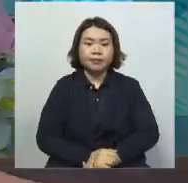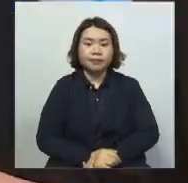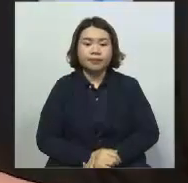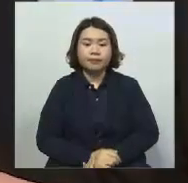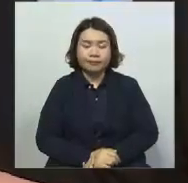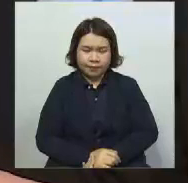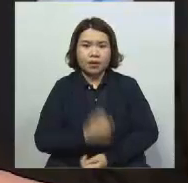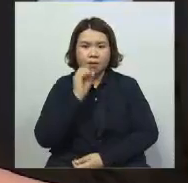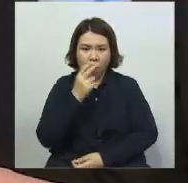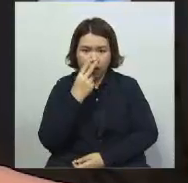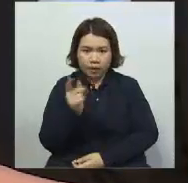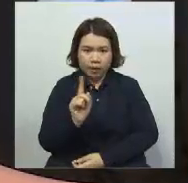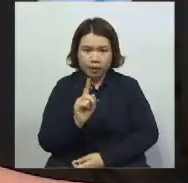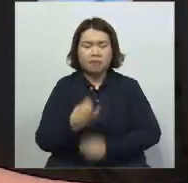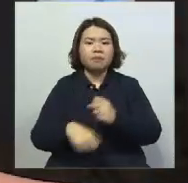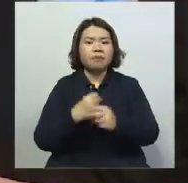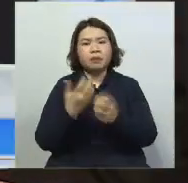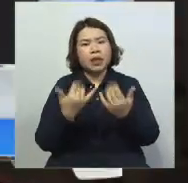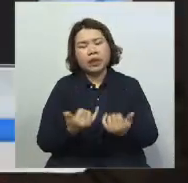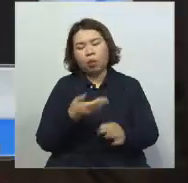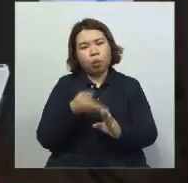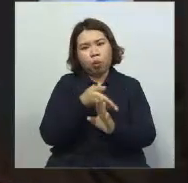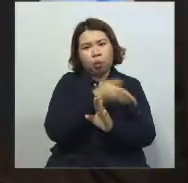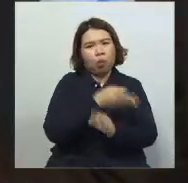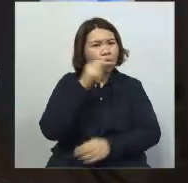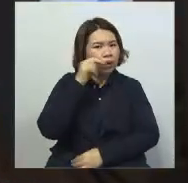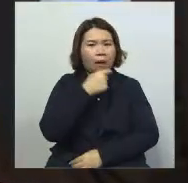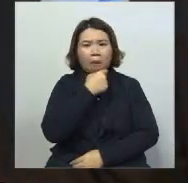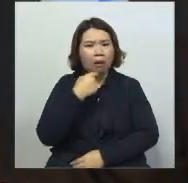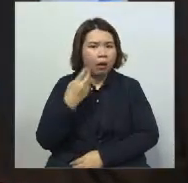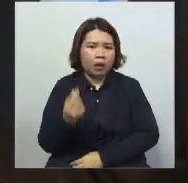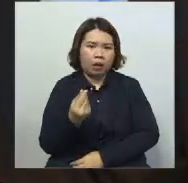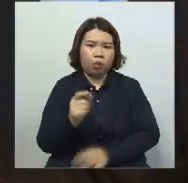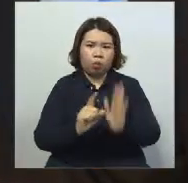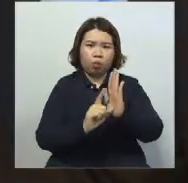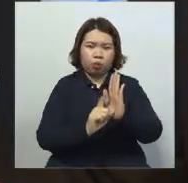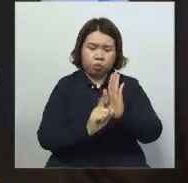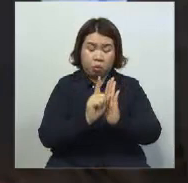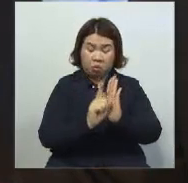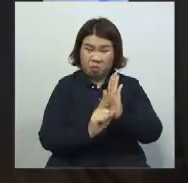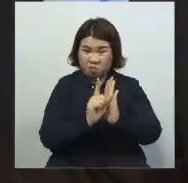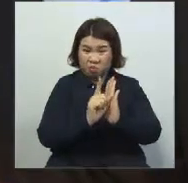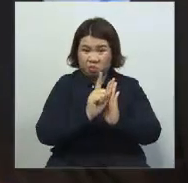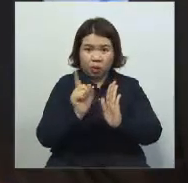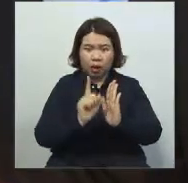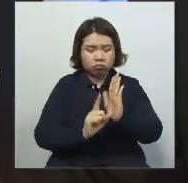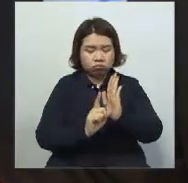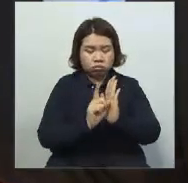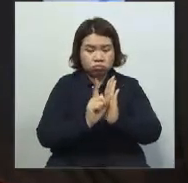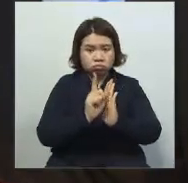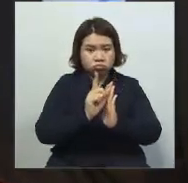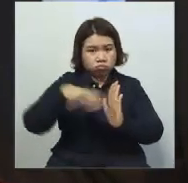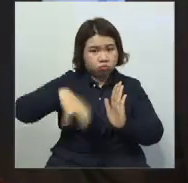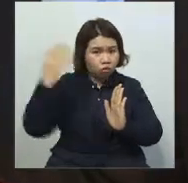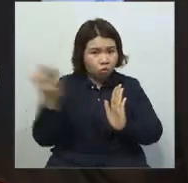จะสังเกตเห็นว่าปีนี้จะแล้งค่อนข้างเร็วแล้วก็อุณหภูมิเนี่ยจากทั้งของกรมอุตุอะไรก็จะอุณหภูมิก็จะสูงขึ้น